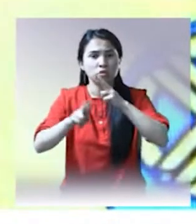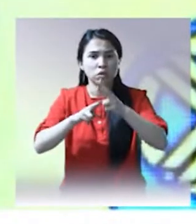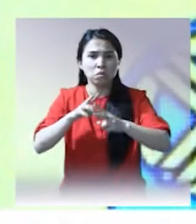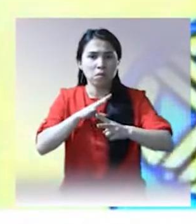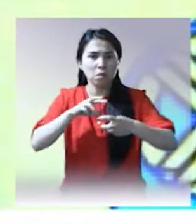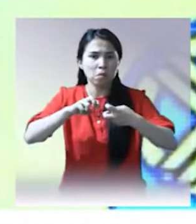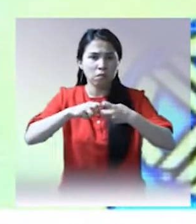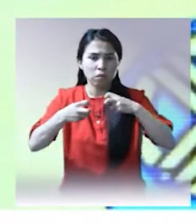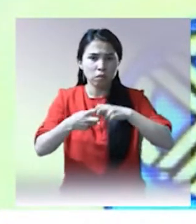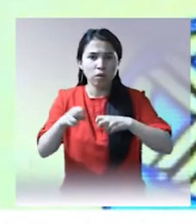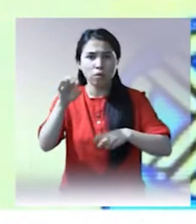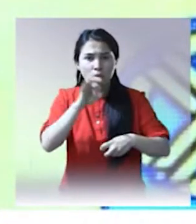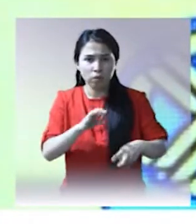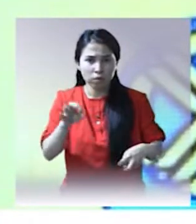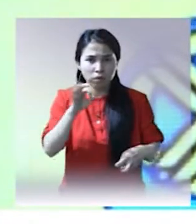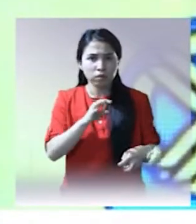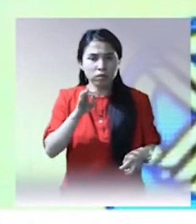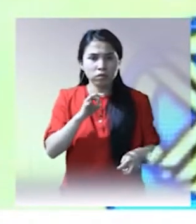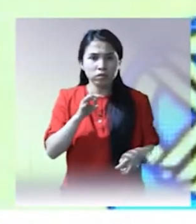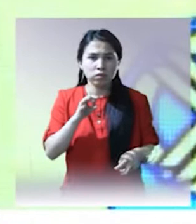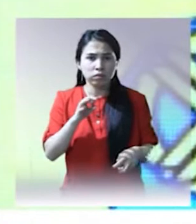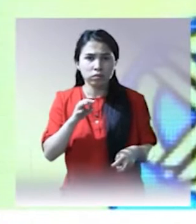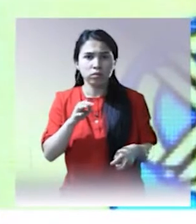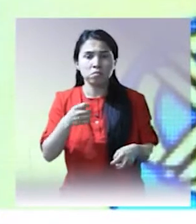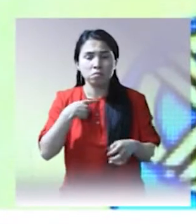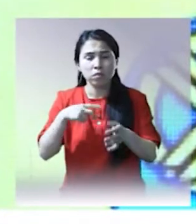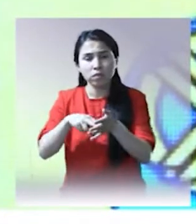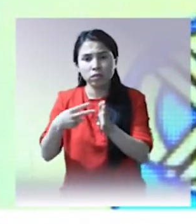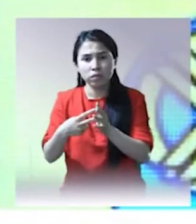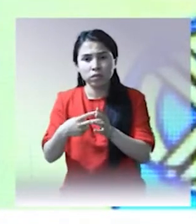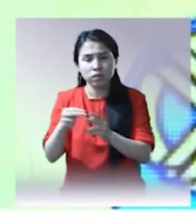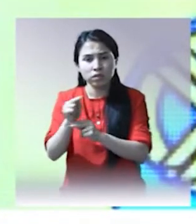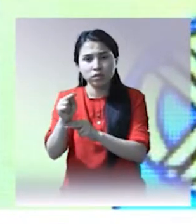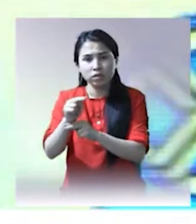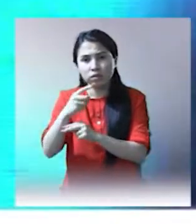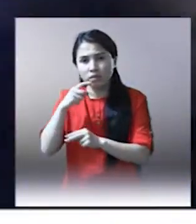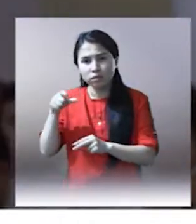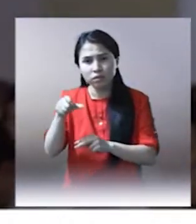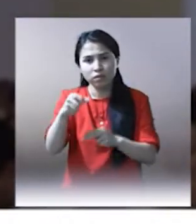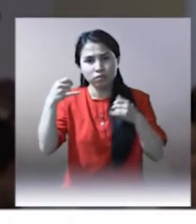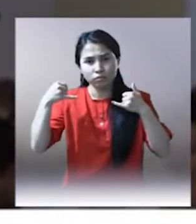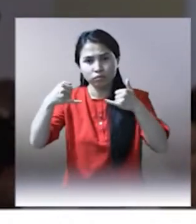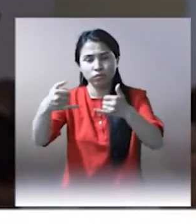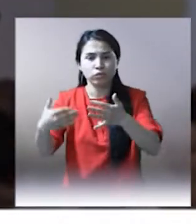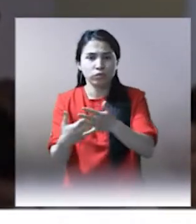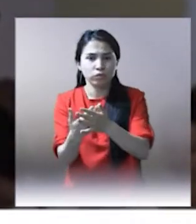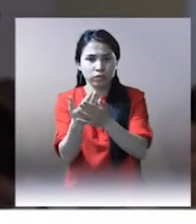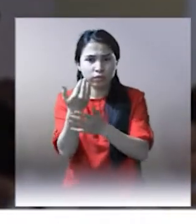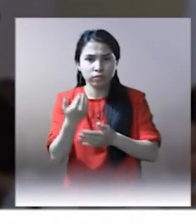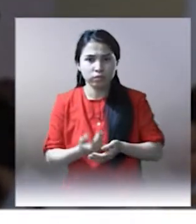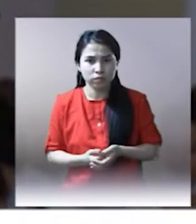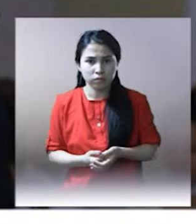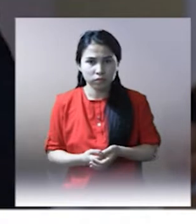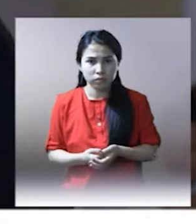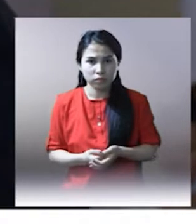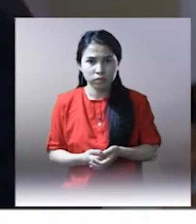проблемалар бұрынғы жұмыс қазған асфальттарды қалпына келтіру бойынша туындап отырған. Аяқталғаннан кейін бәрін жөндеп береміз. Жоқ,